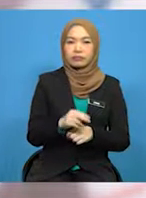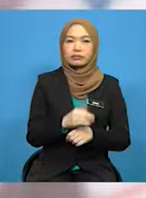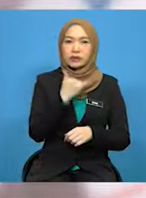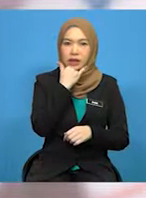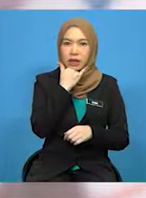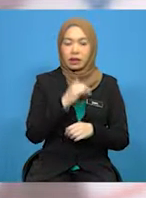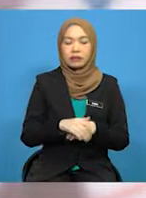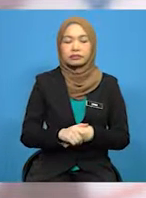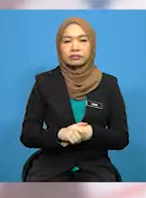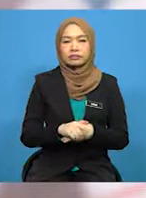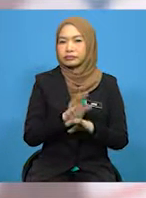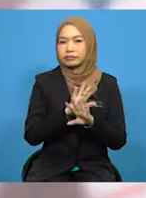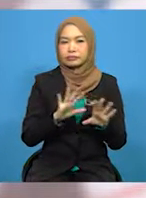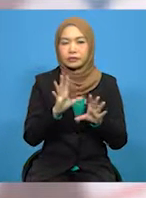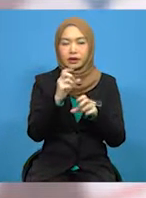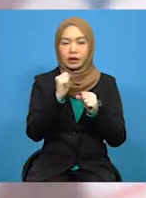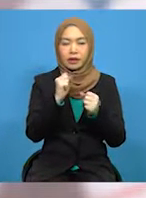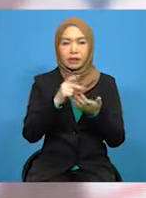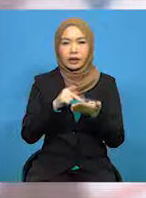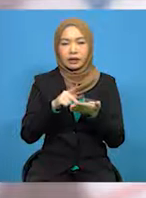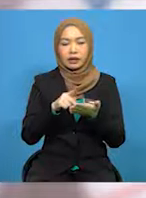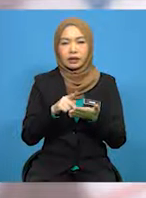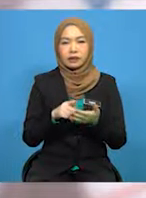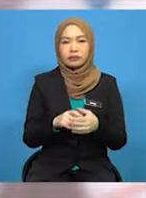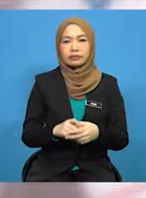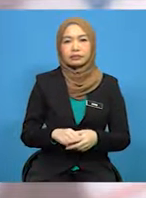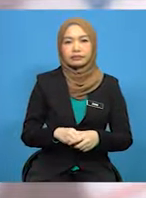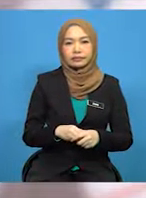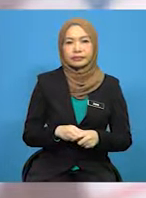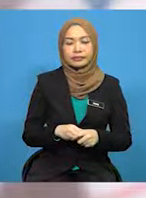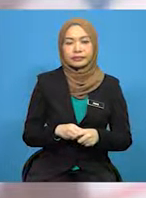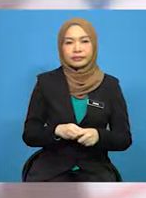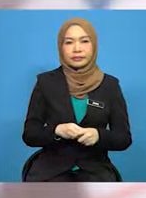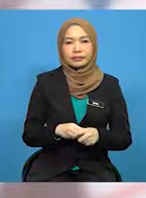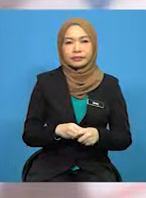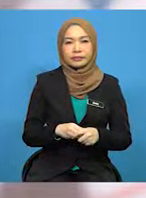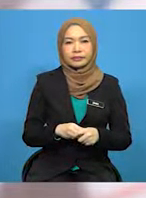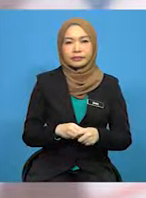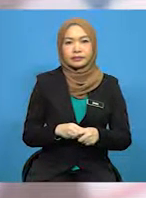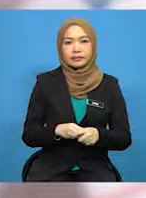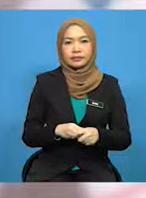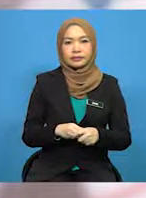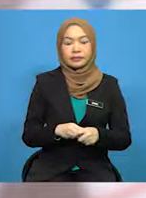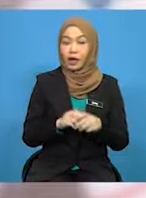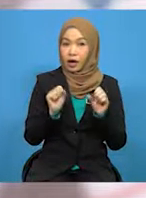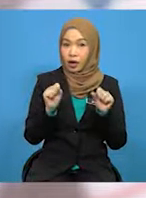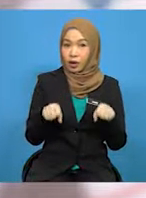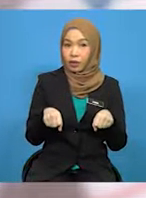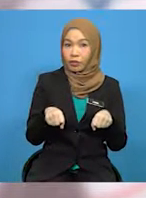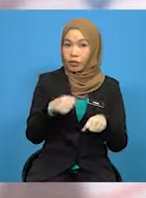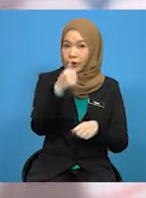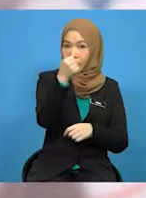haram yang tidak diambil kira dalam perhitungan pendapatan negara. Bolehkah anda